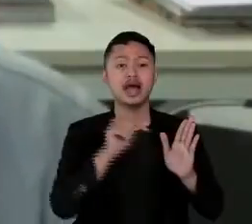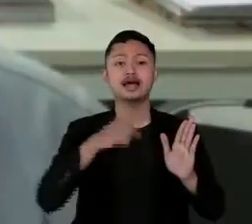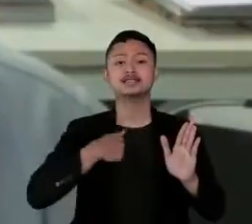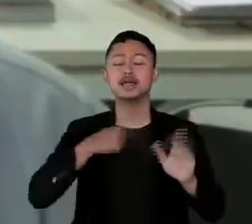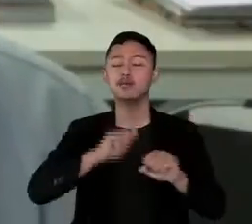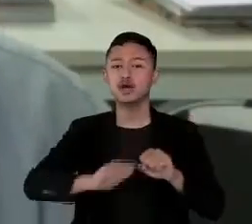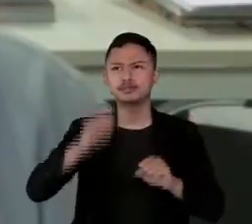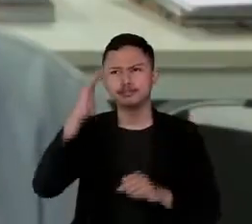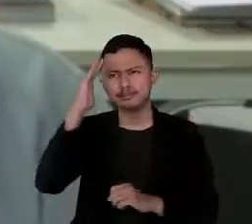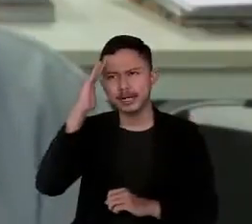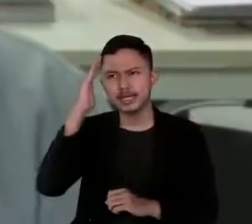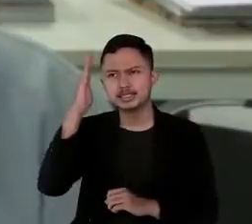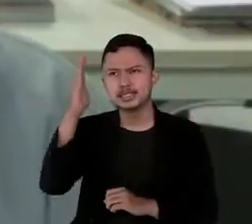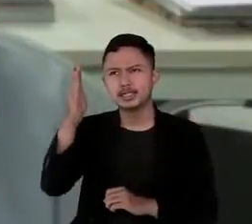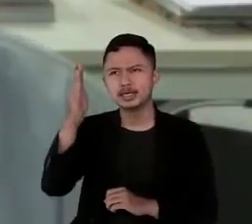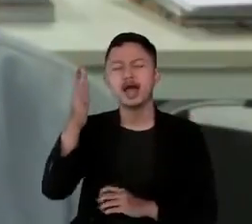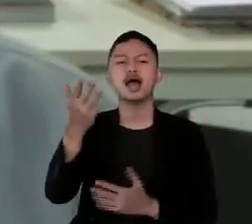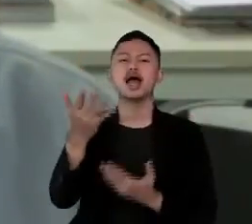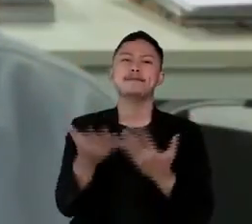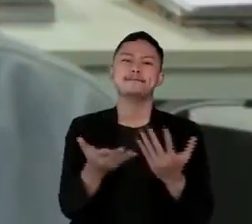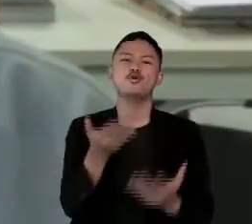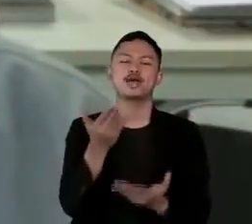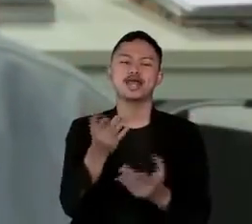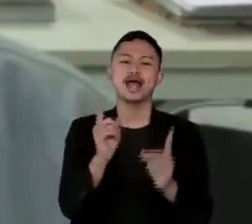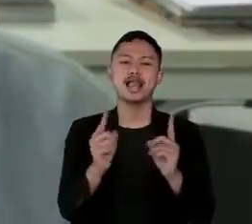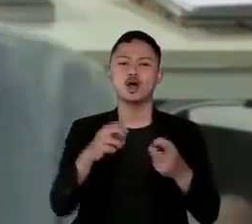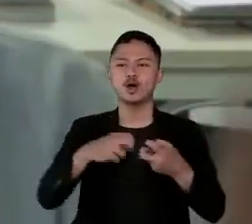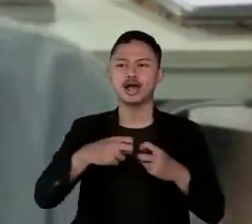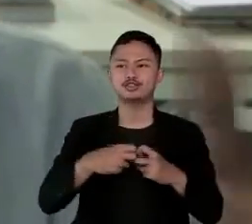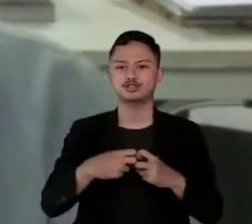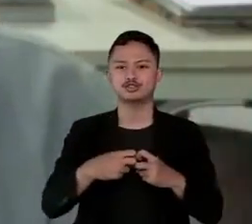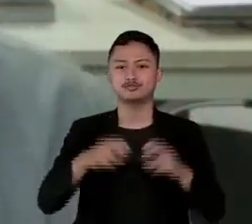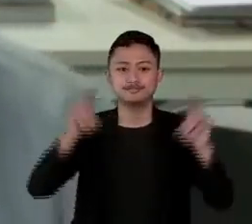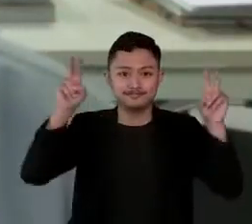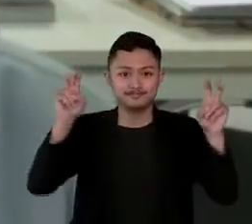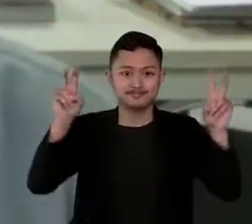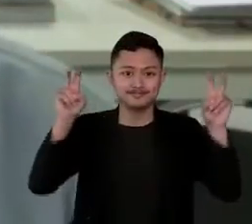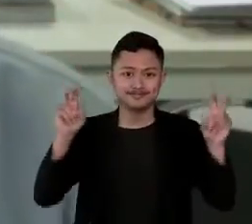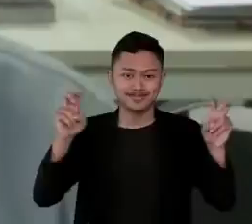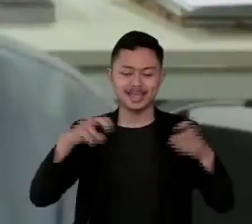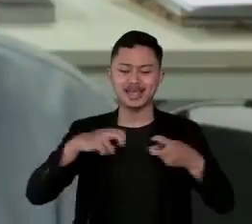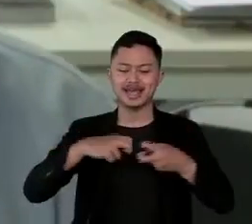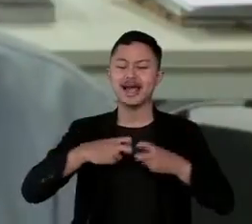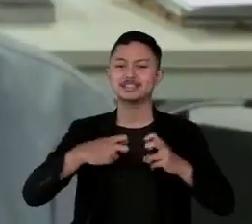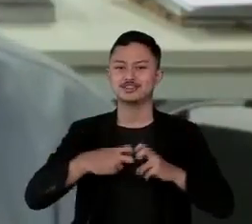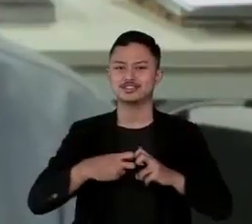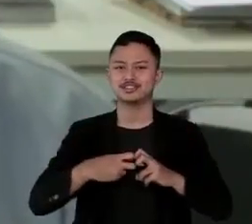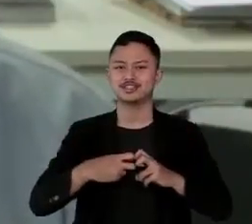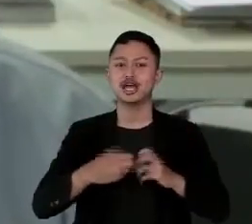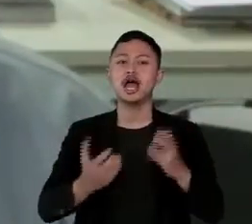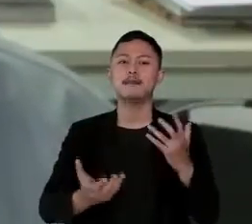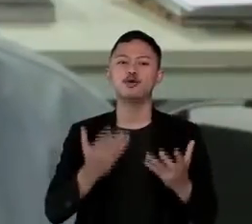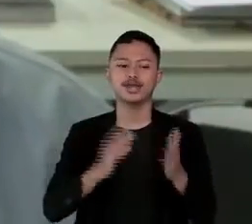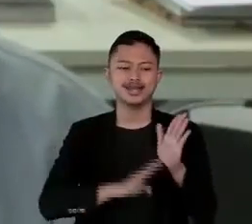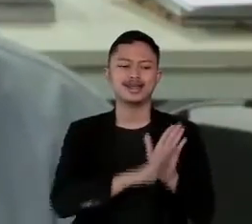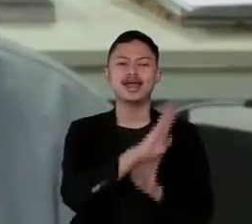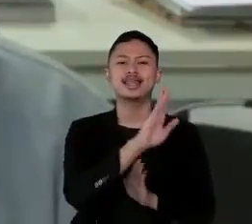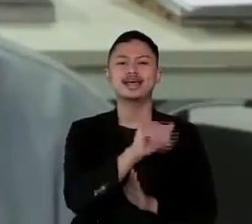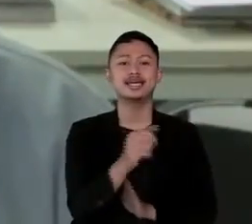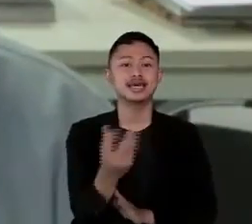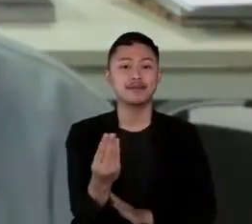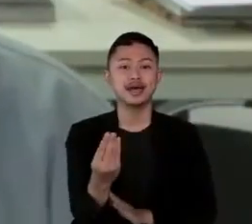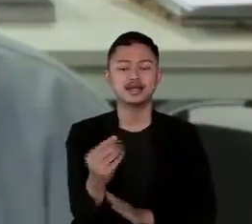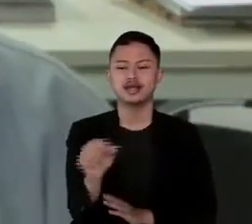prediksi-prediksi Tom kalau dalam hasil dalam pengertian kasus itu akan lebih kembali